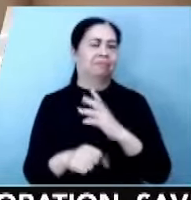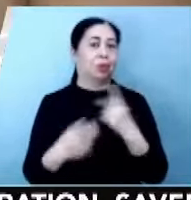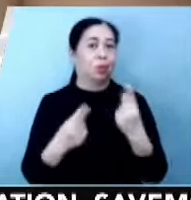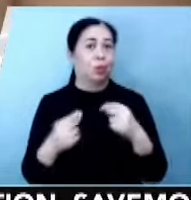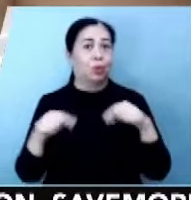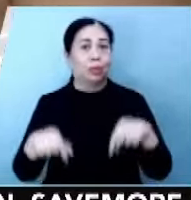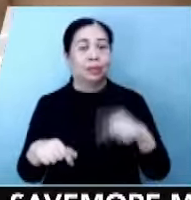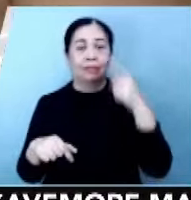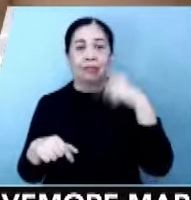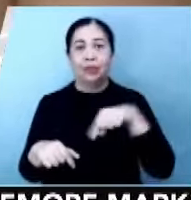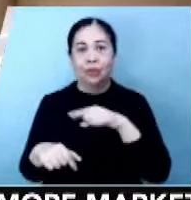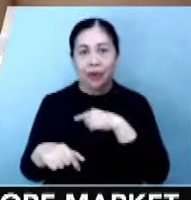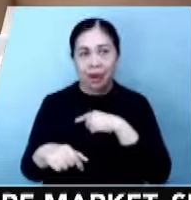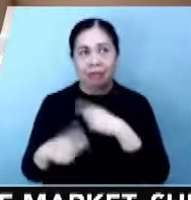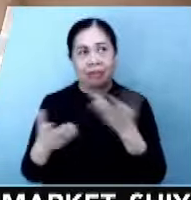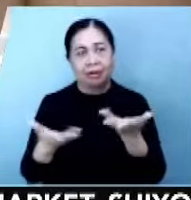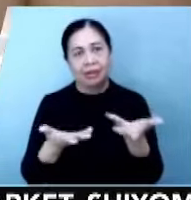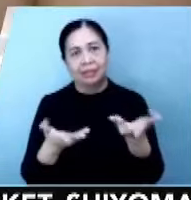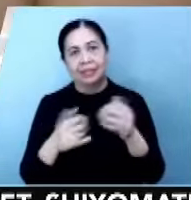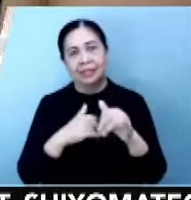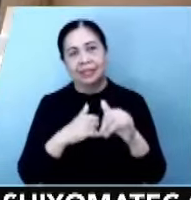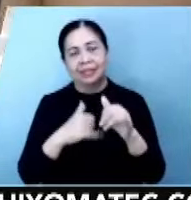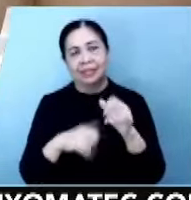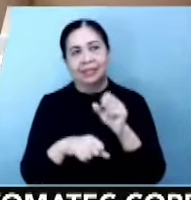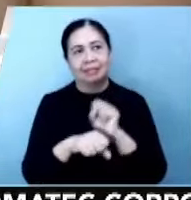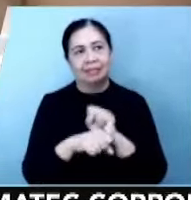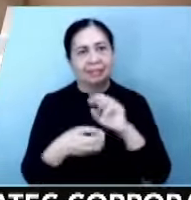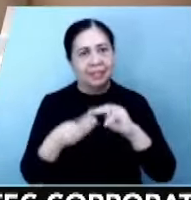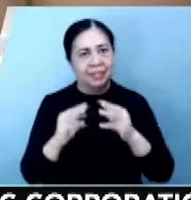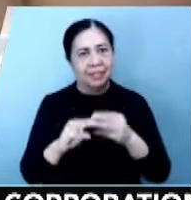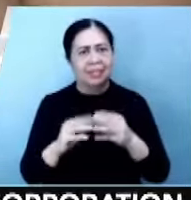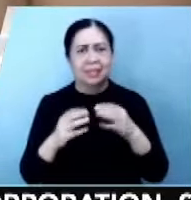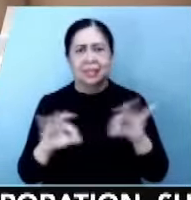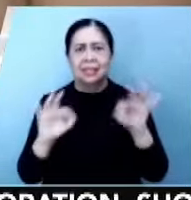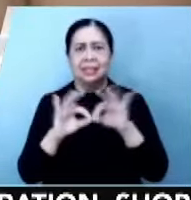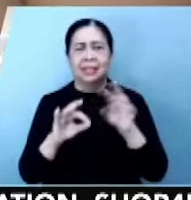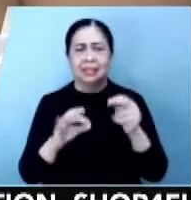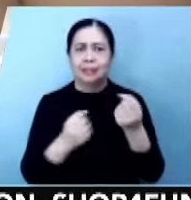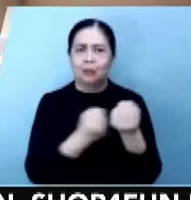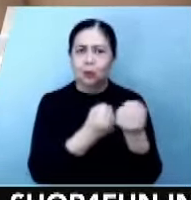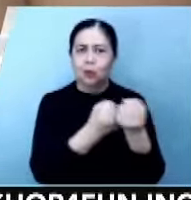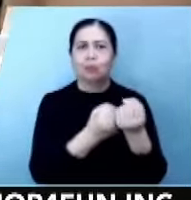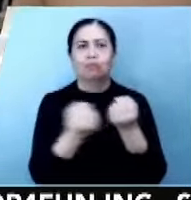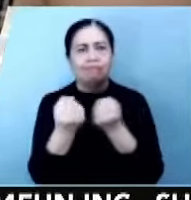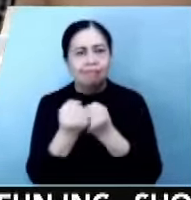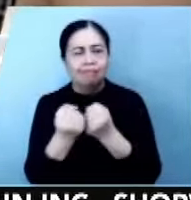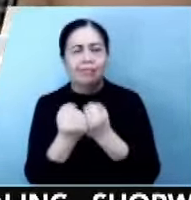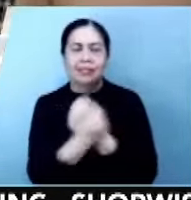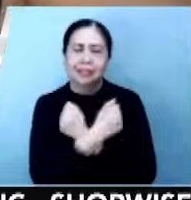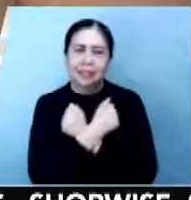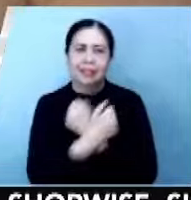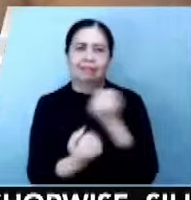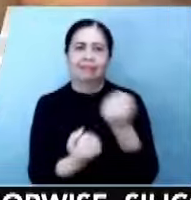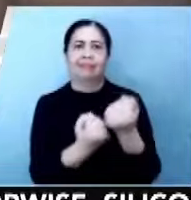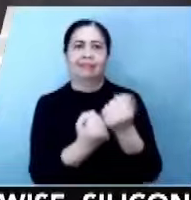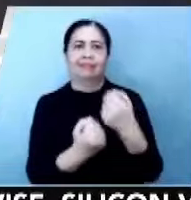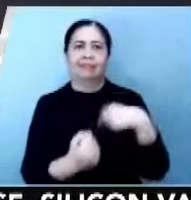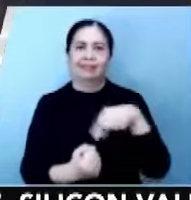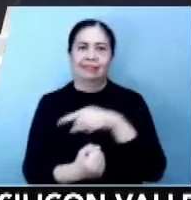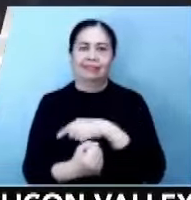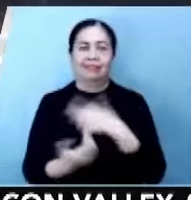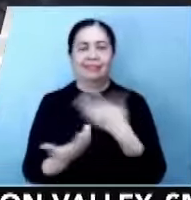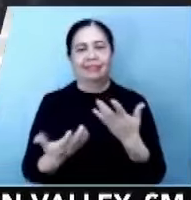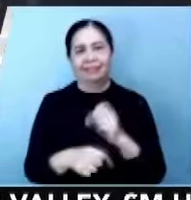our colleagues, syempre. Kasi lahat naman tayo kailangan natin talaga ng suporta at pagmamahal dun sa mga kasamahan natin sa trabaho.